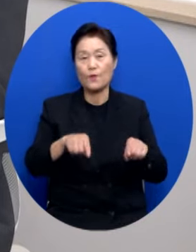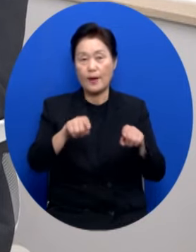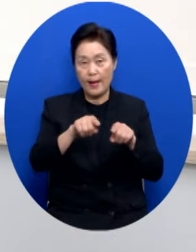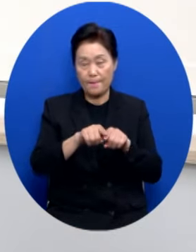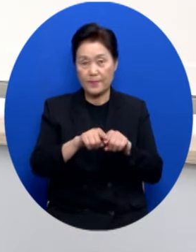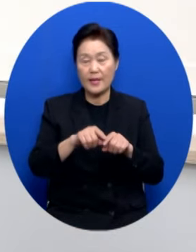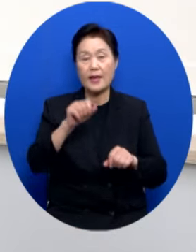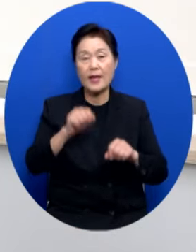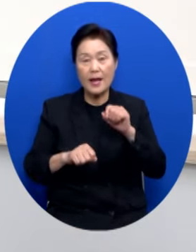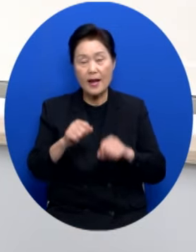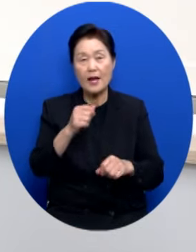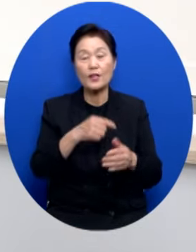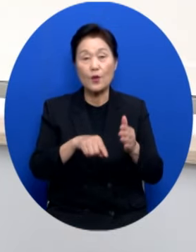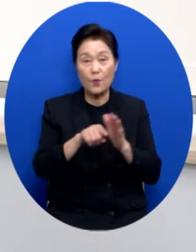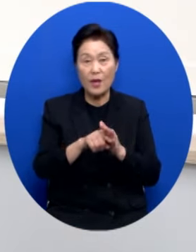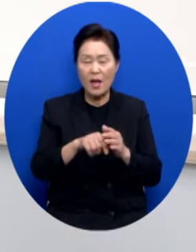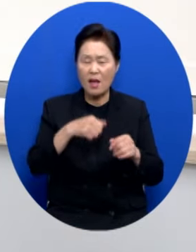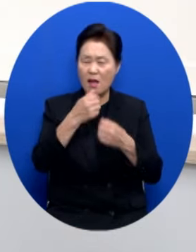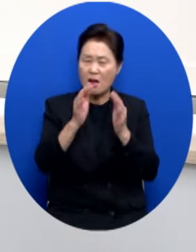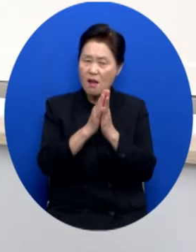펼쳐지도록 반성경적인